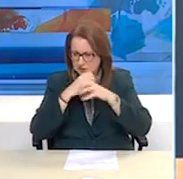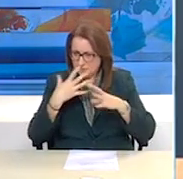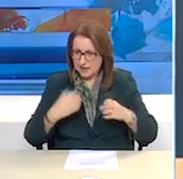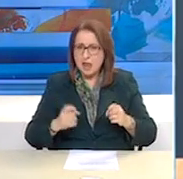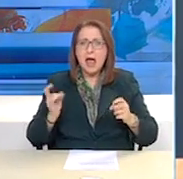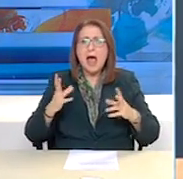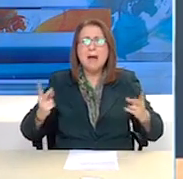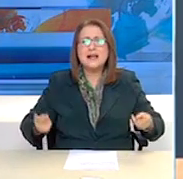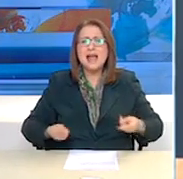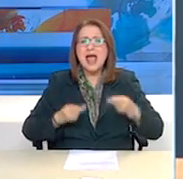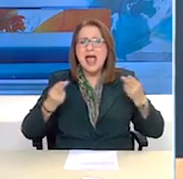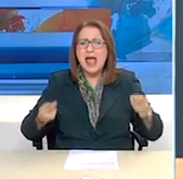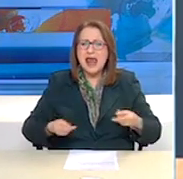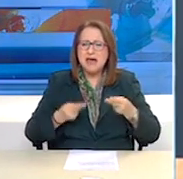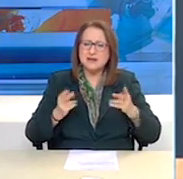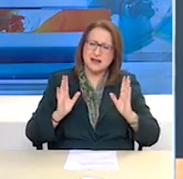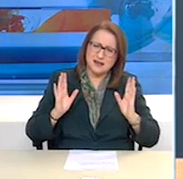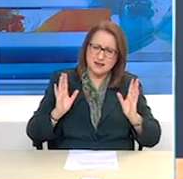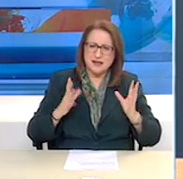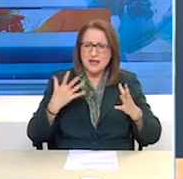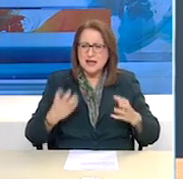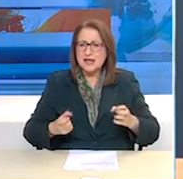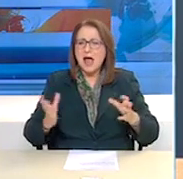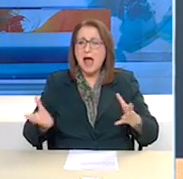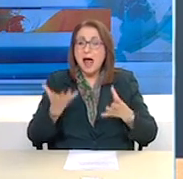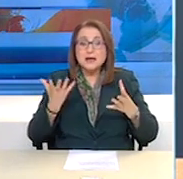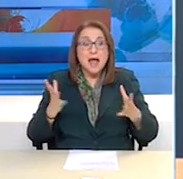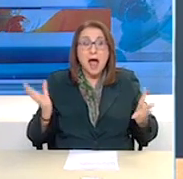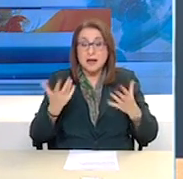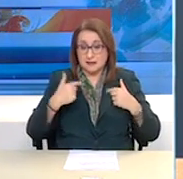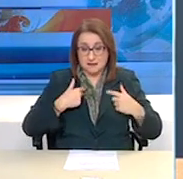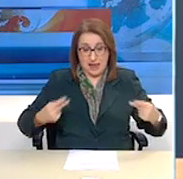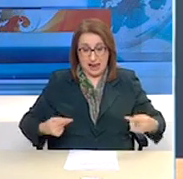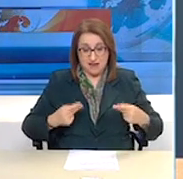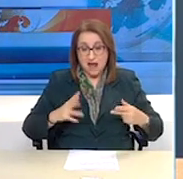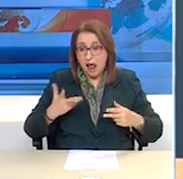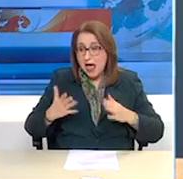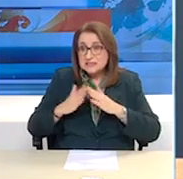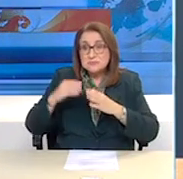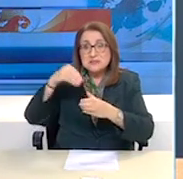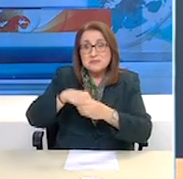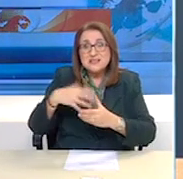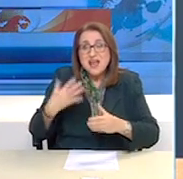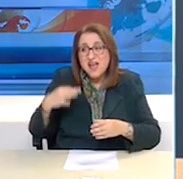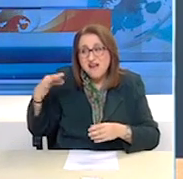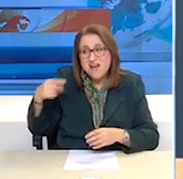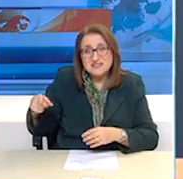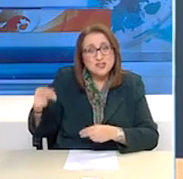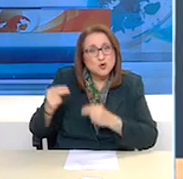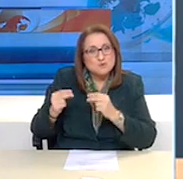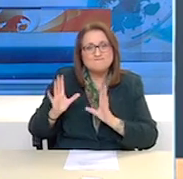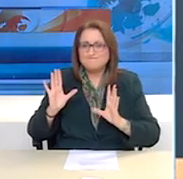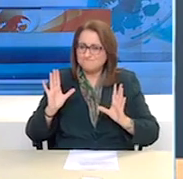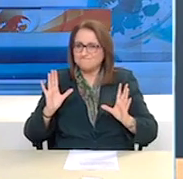ήπια η νόσος, υπάρχει άλλη ανησυχία, γιατί υπάρχει κάποια ευπαθής ομάδα στο σπίτι. Θεωρώ ότι αυτή τη στιγμή τα κριτήρια μας παραμένουν και είναι